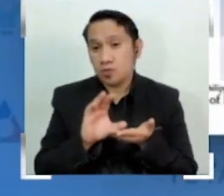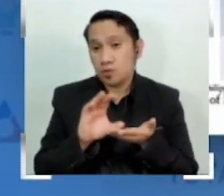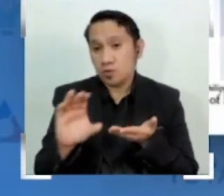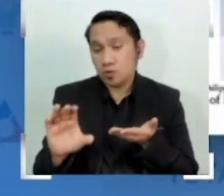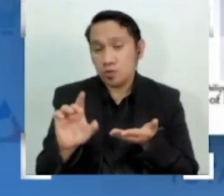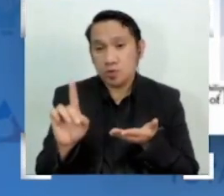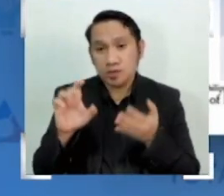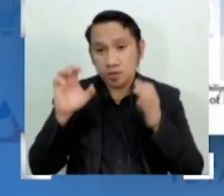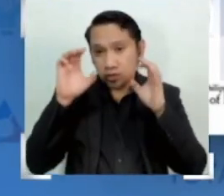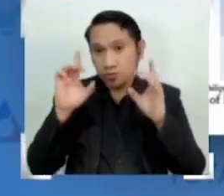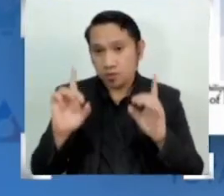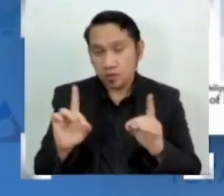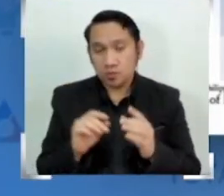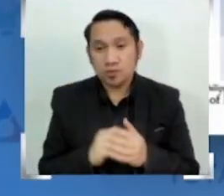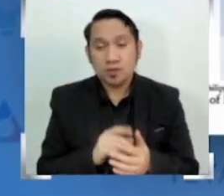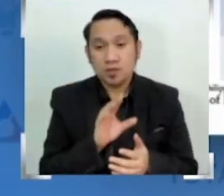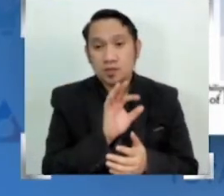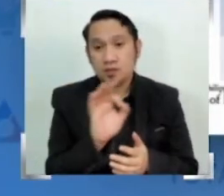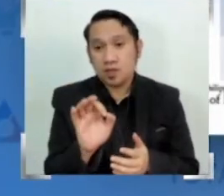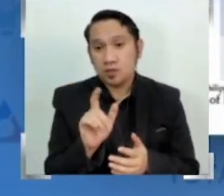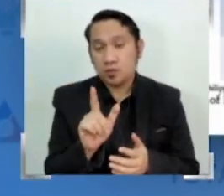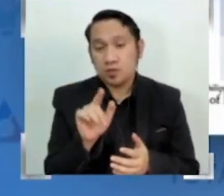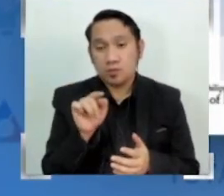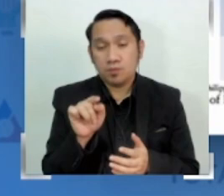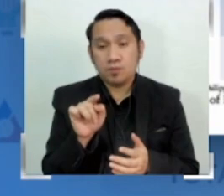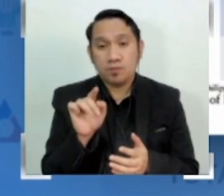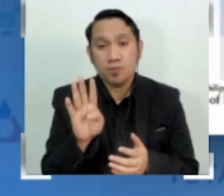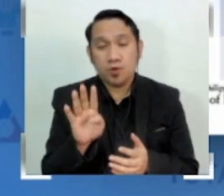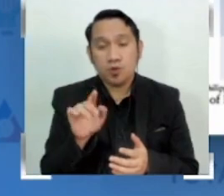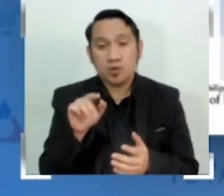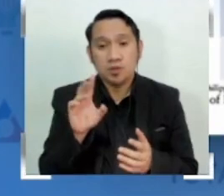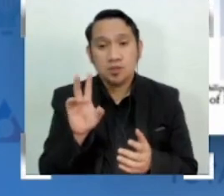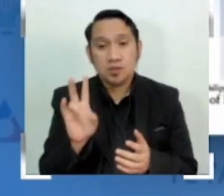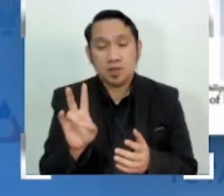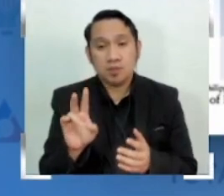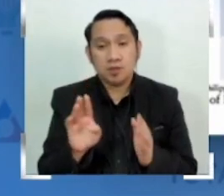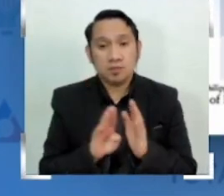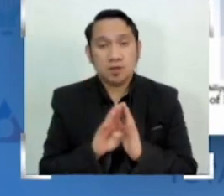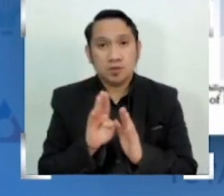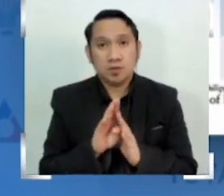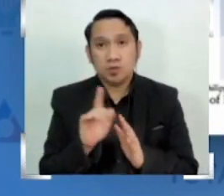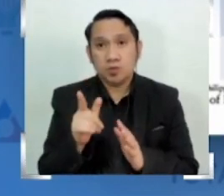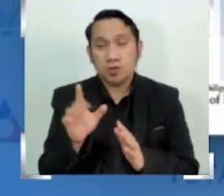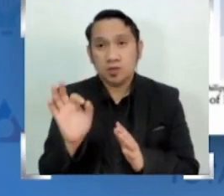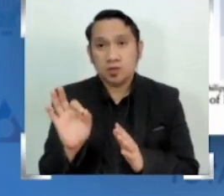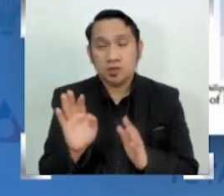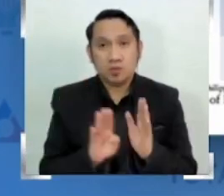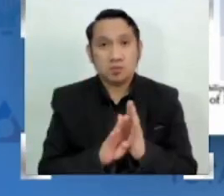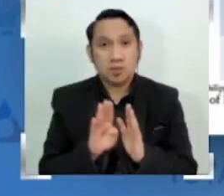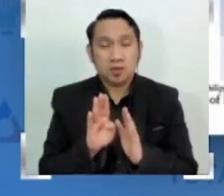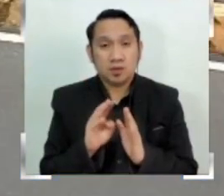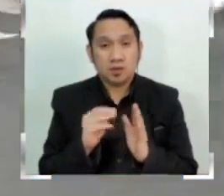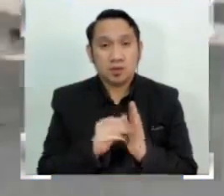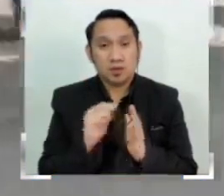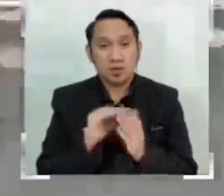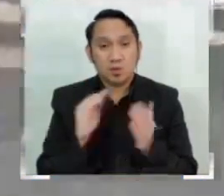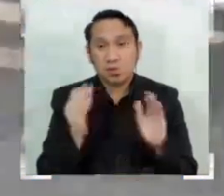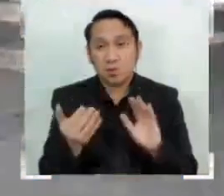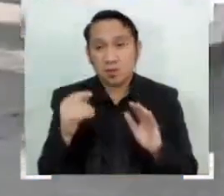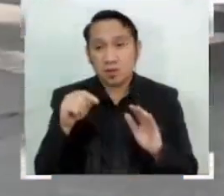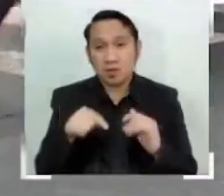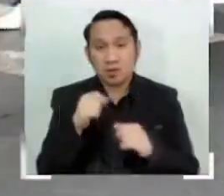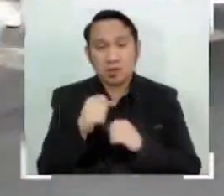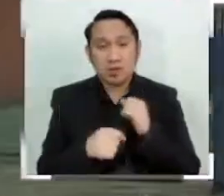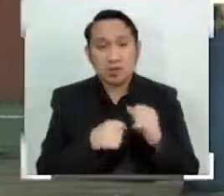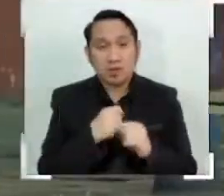edukasyon, 924.7 billion, mas malaki ng 29.5 billion kumpara ngayong taon. Pero